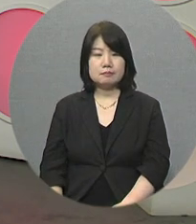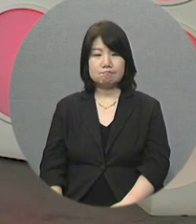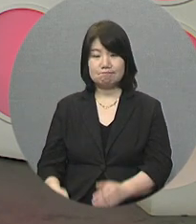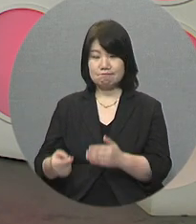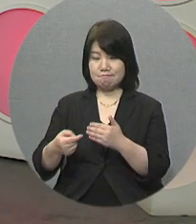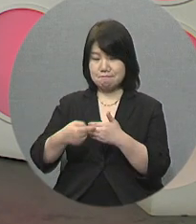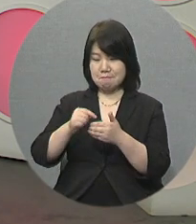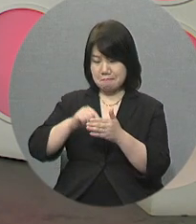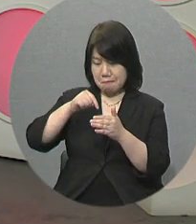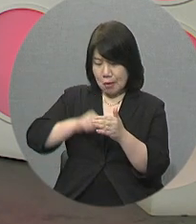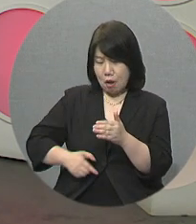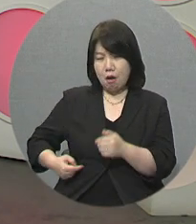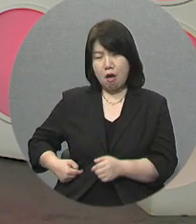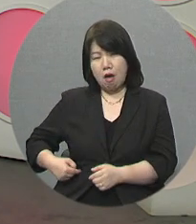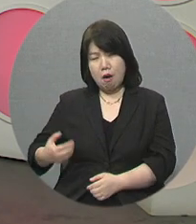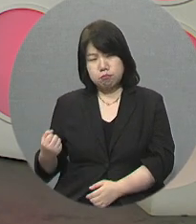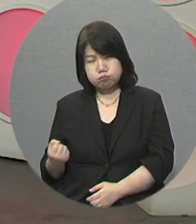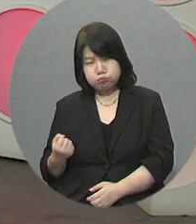마음속 응어리가 풀린